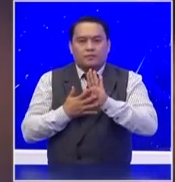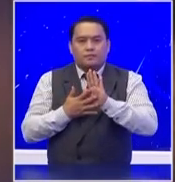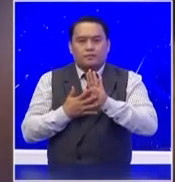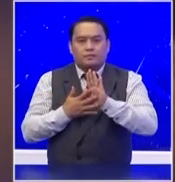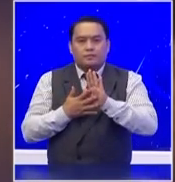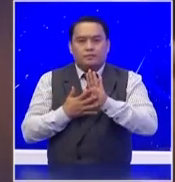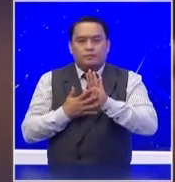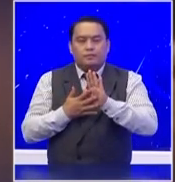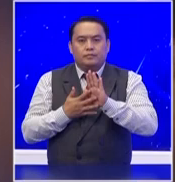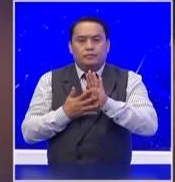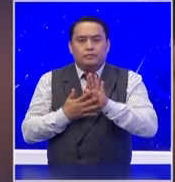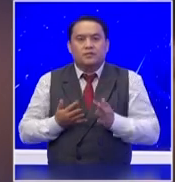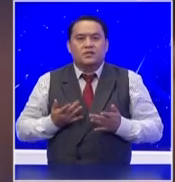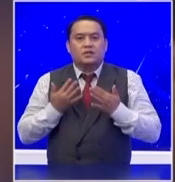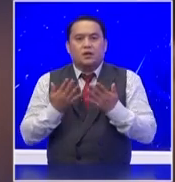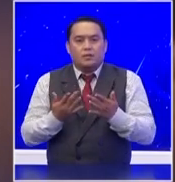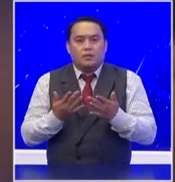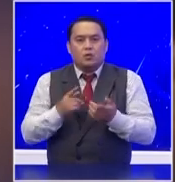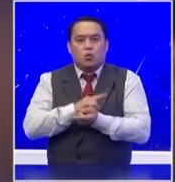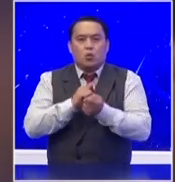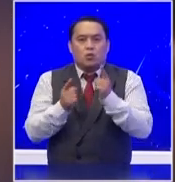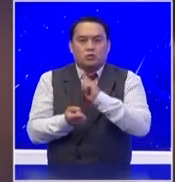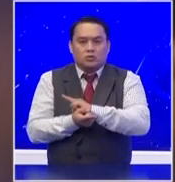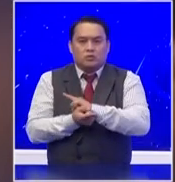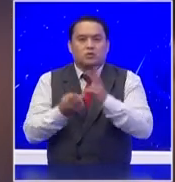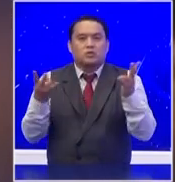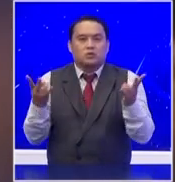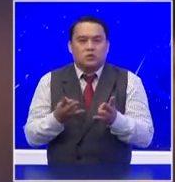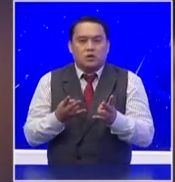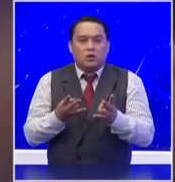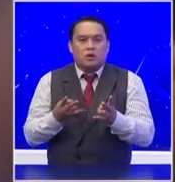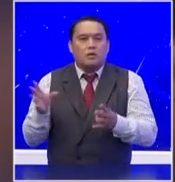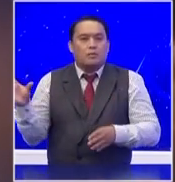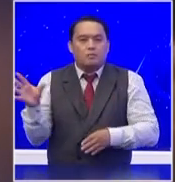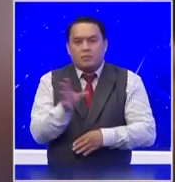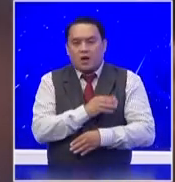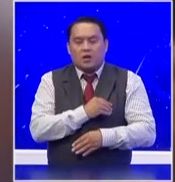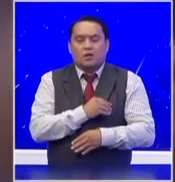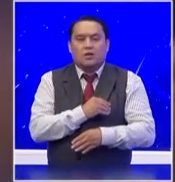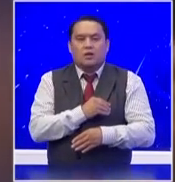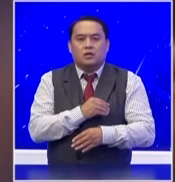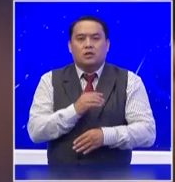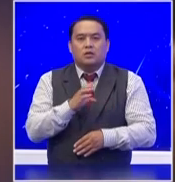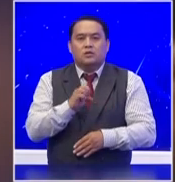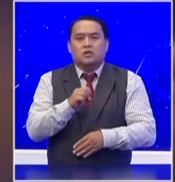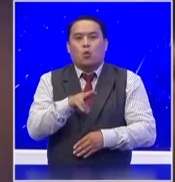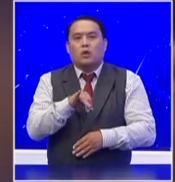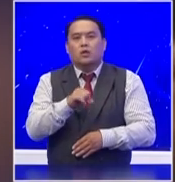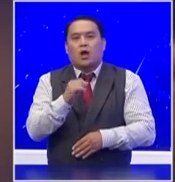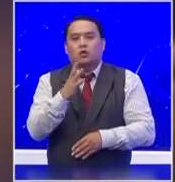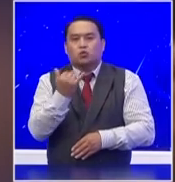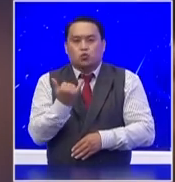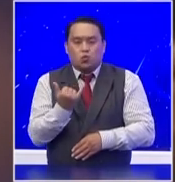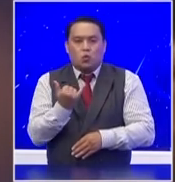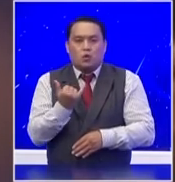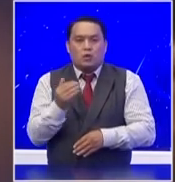белгілі. Бірақ сөз талап мынау, бұны өзгертесіз. Бүкіл интеллигенцияның талапы, зиялы қауымның талапы, сауат ашу дейтін